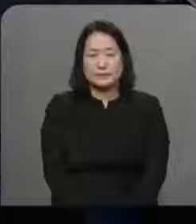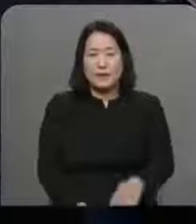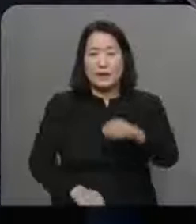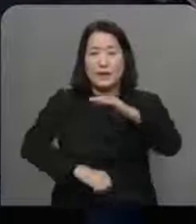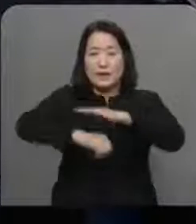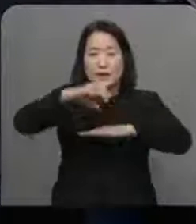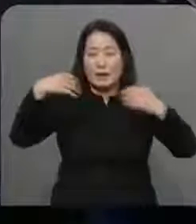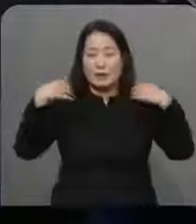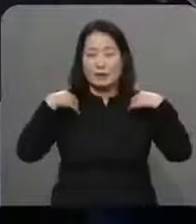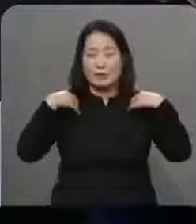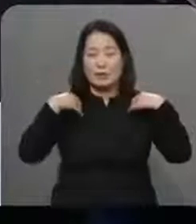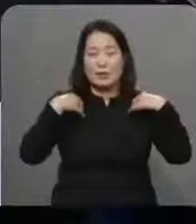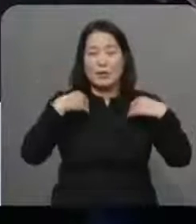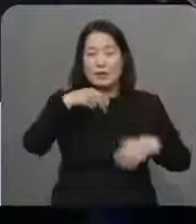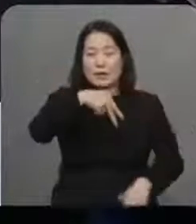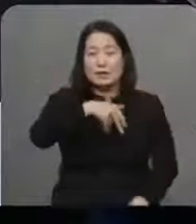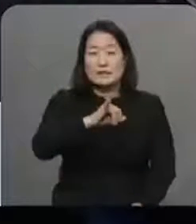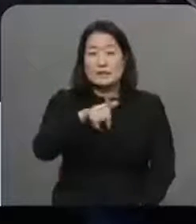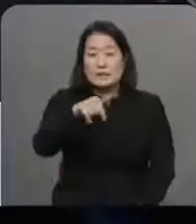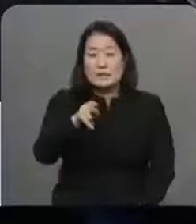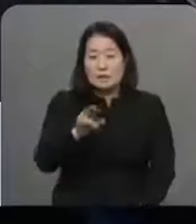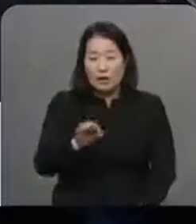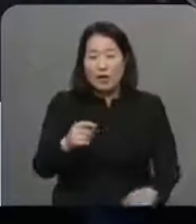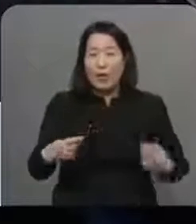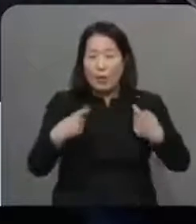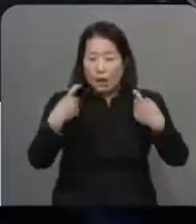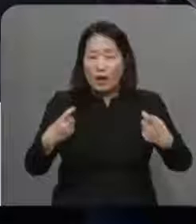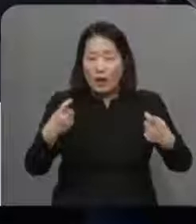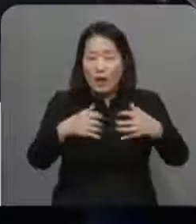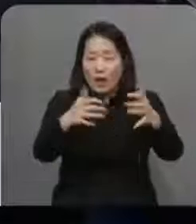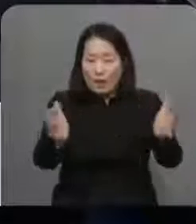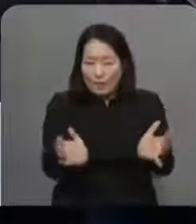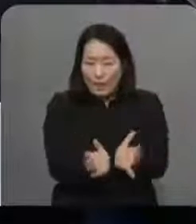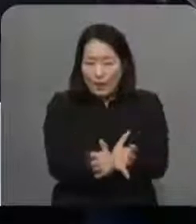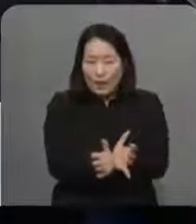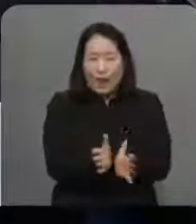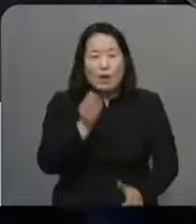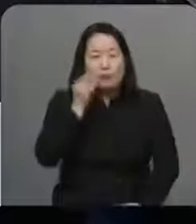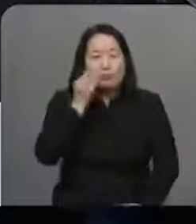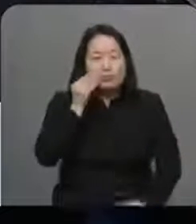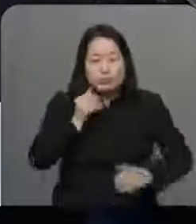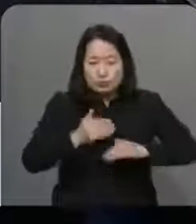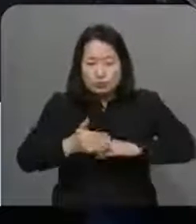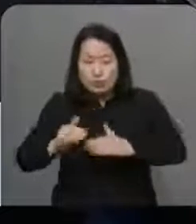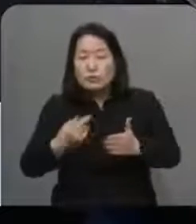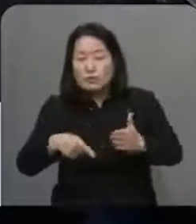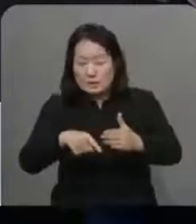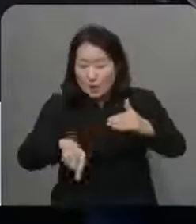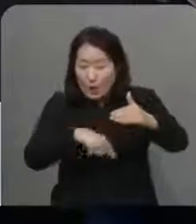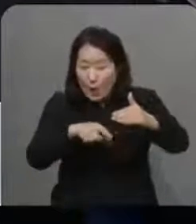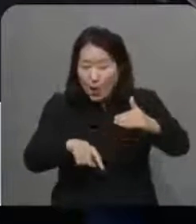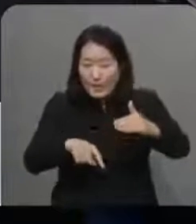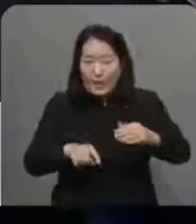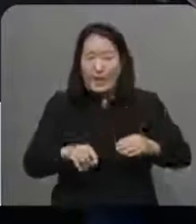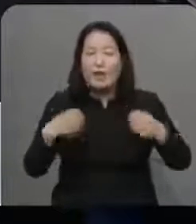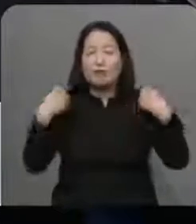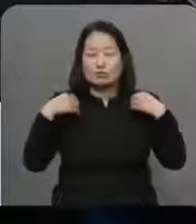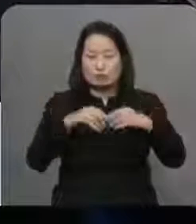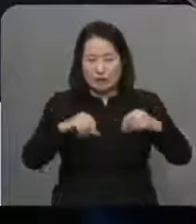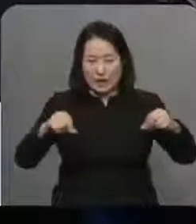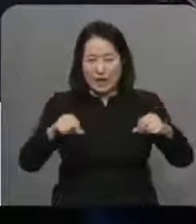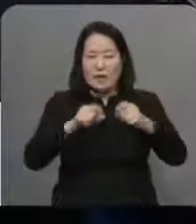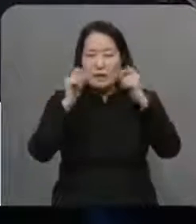양양군 은 현남면 지경리 관광지 조성 사업의 원활한 추진을 위해 사업장 안에 있는 군 요지를 민간 사업자에게